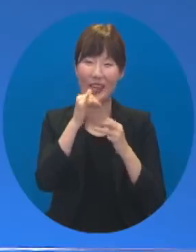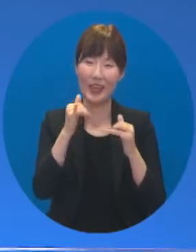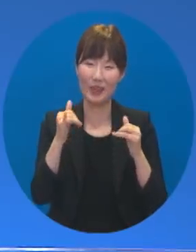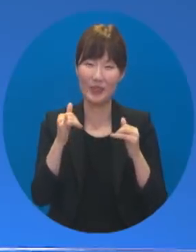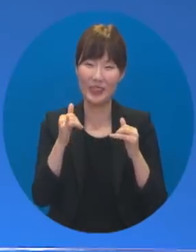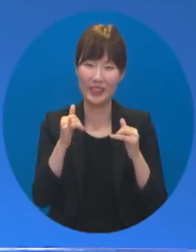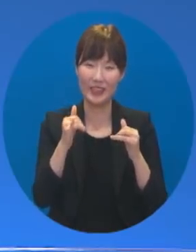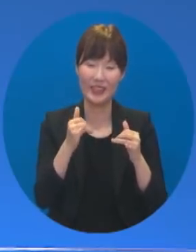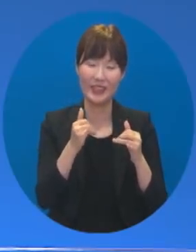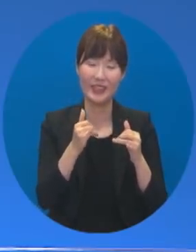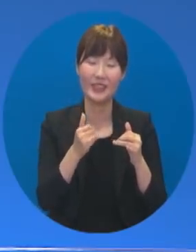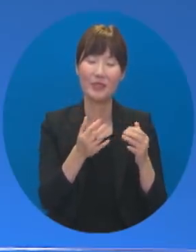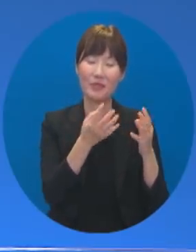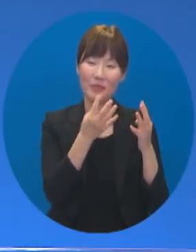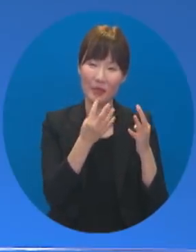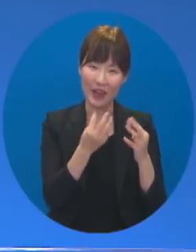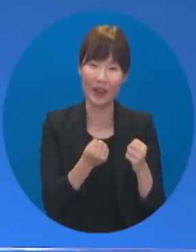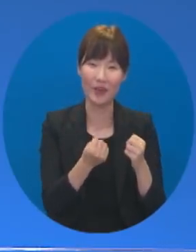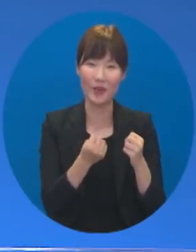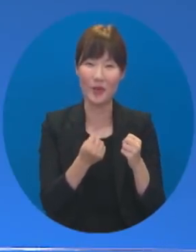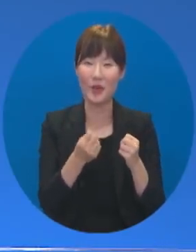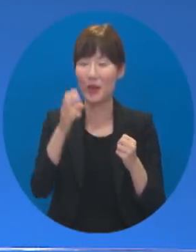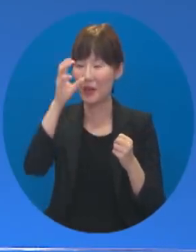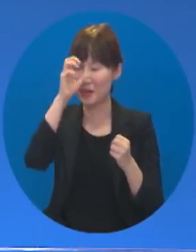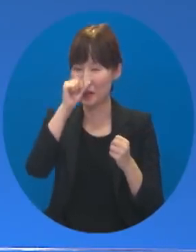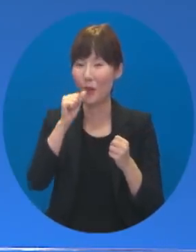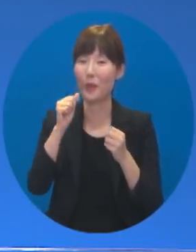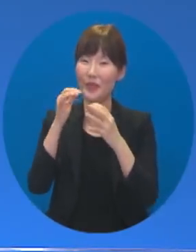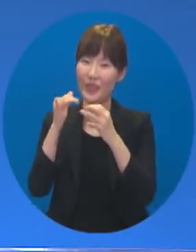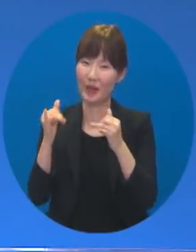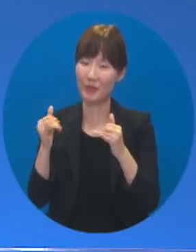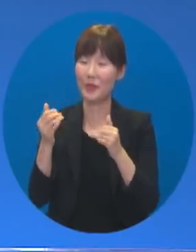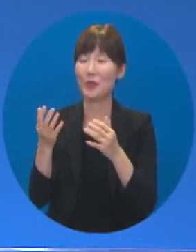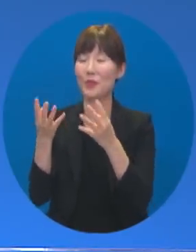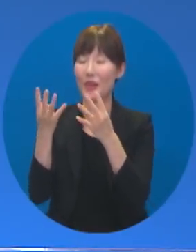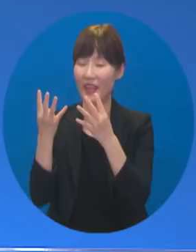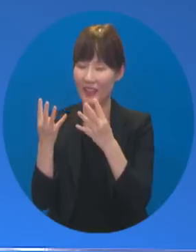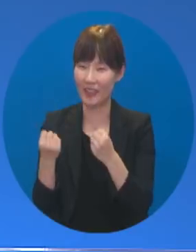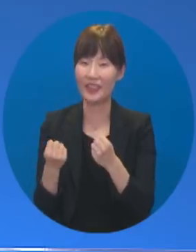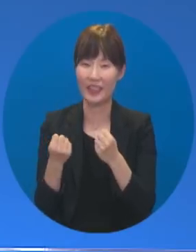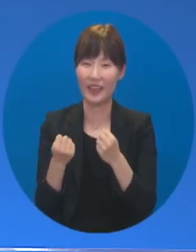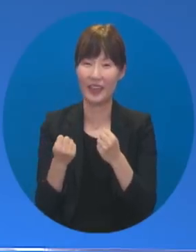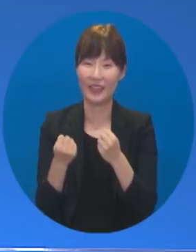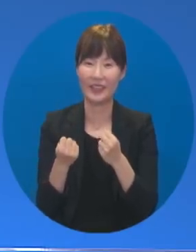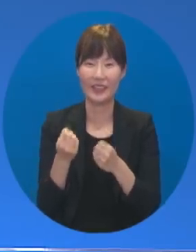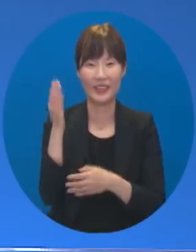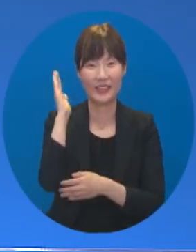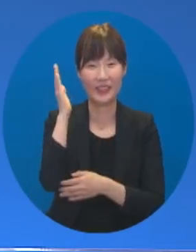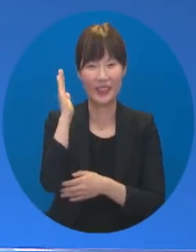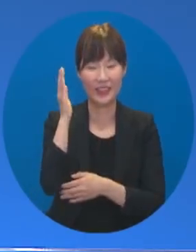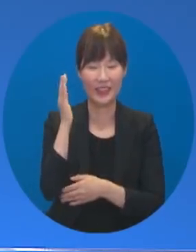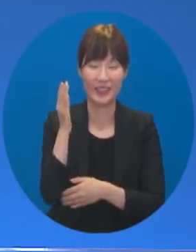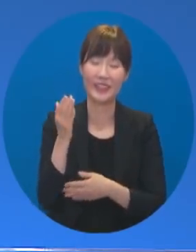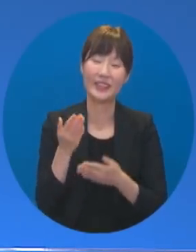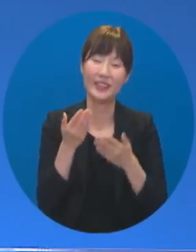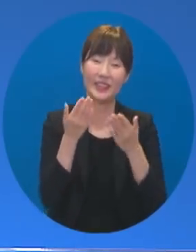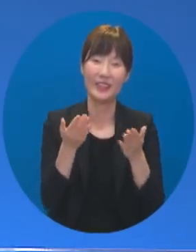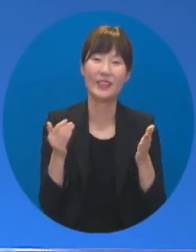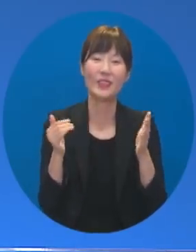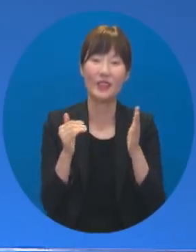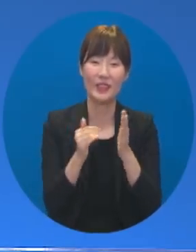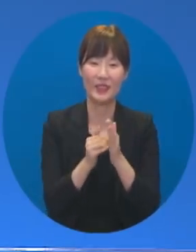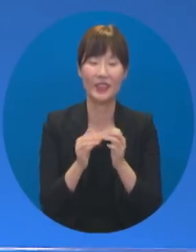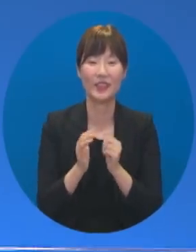좋은 사람도 많지만 나쁜 사람도 많다. 그런 이야기도 해줬고 미겔이